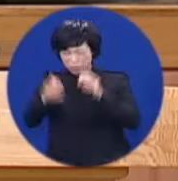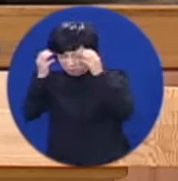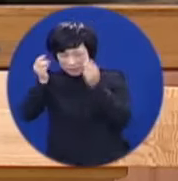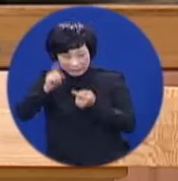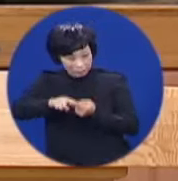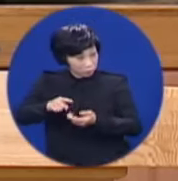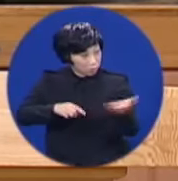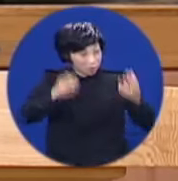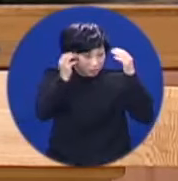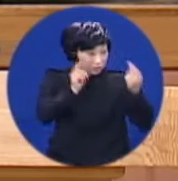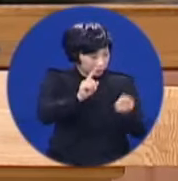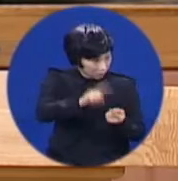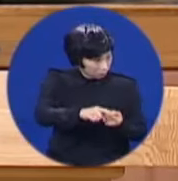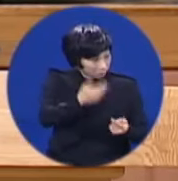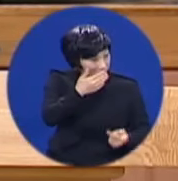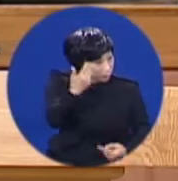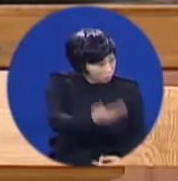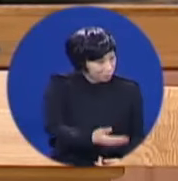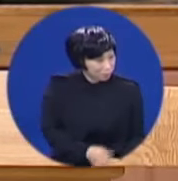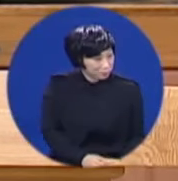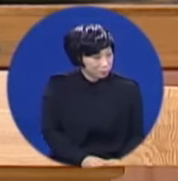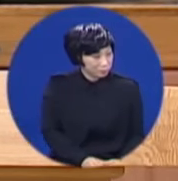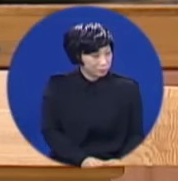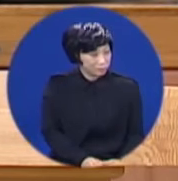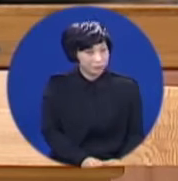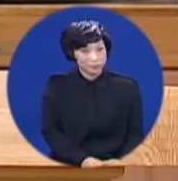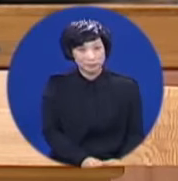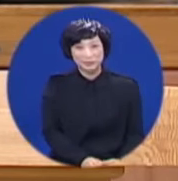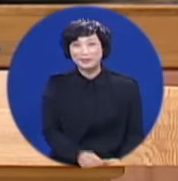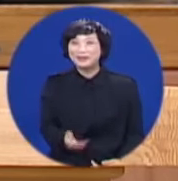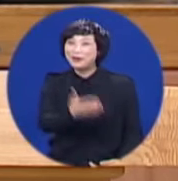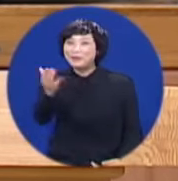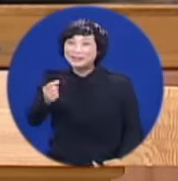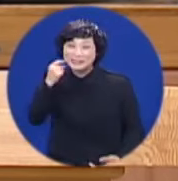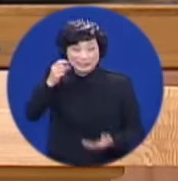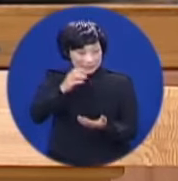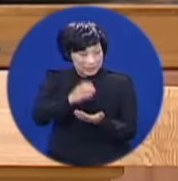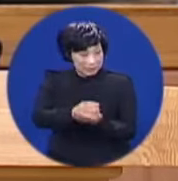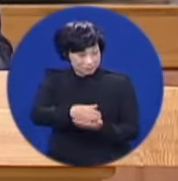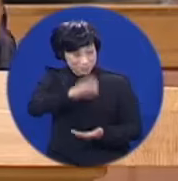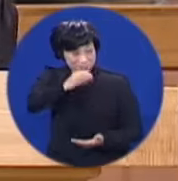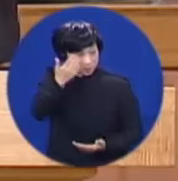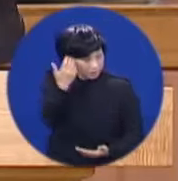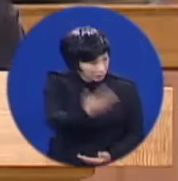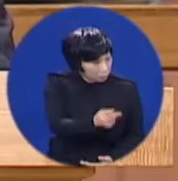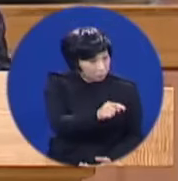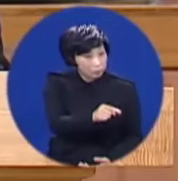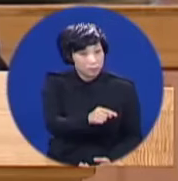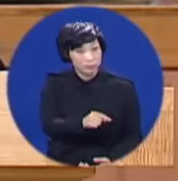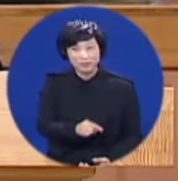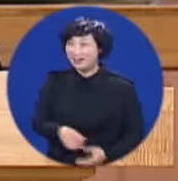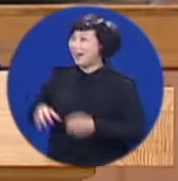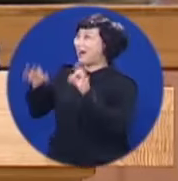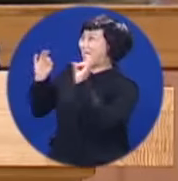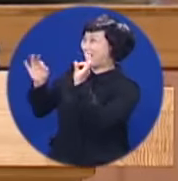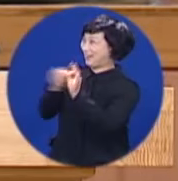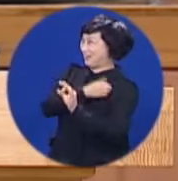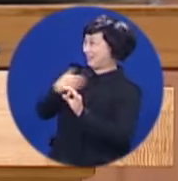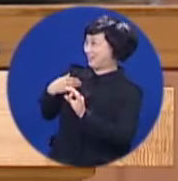고난을 네가 받을 수 있느냐? 쓴 잔을 마실 수 있느냐? 그렇다는